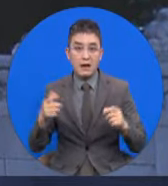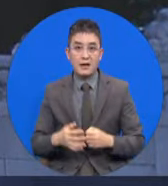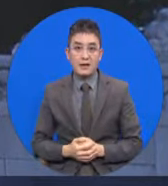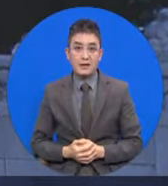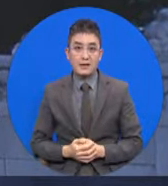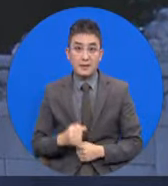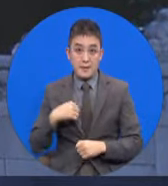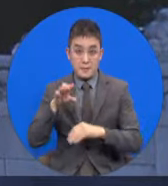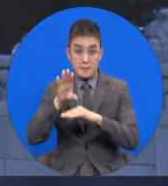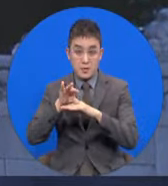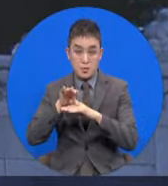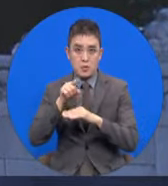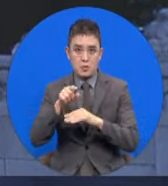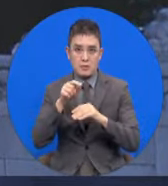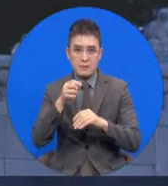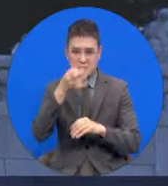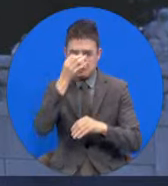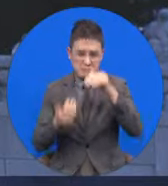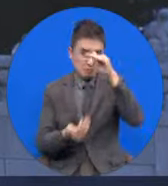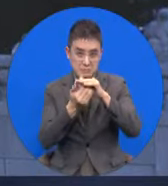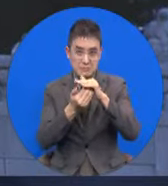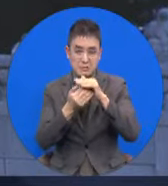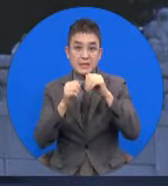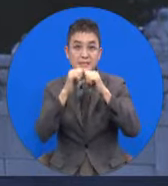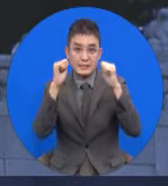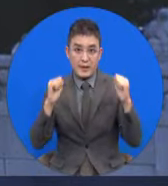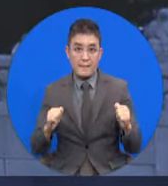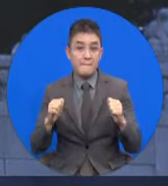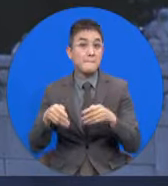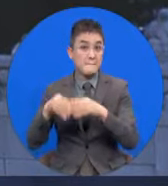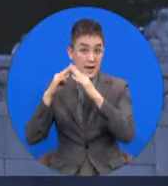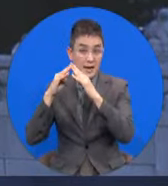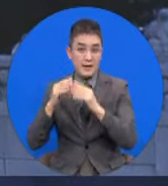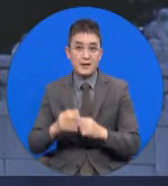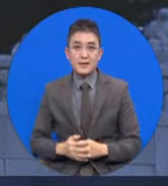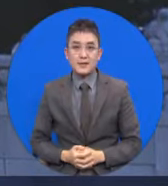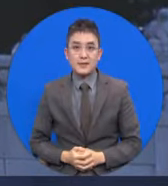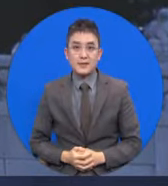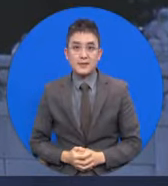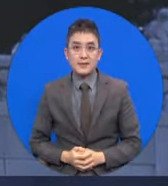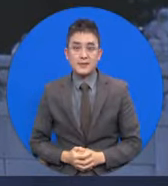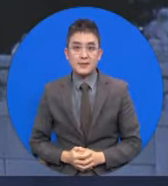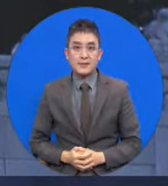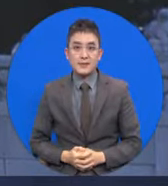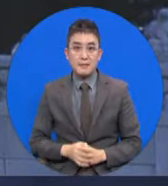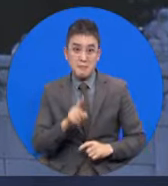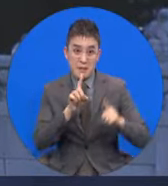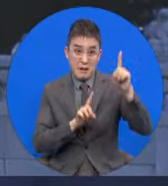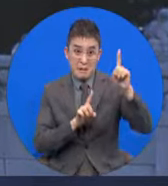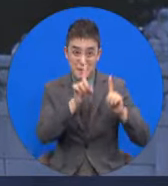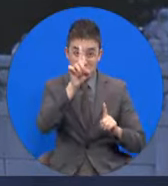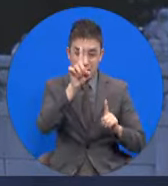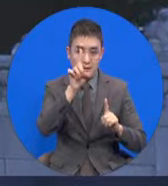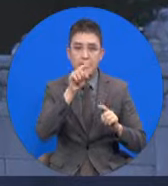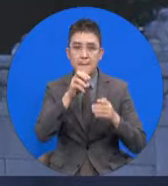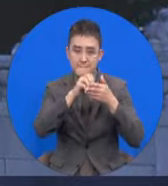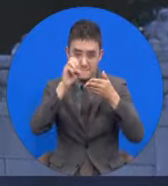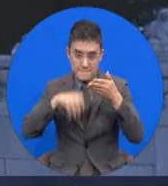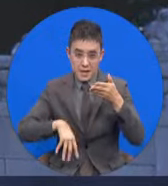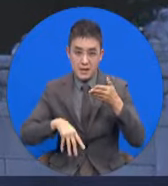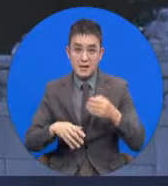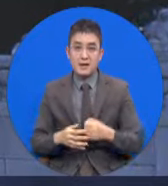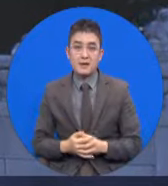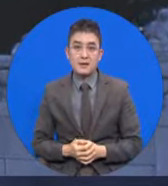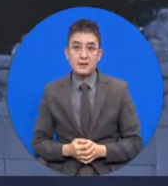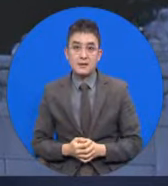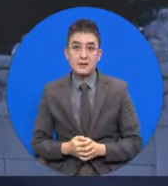시스템을 운영하고 있습니다. 여론조사의 이른바 팩트체크 시스템입니다. 여론조사의 양극단 여론을 배제하고 여러